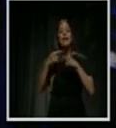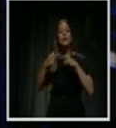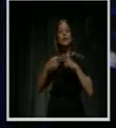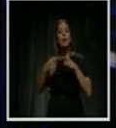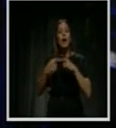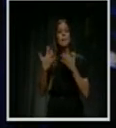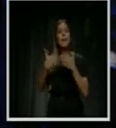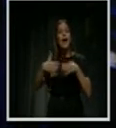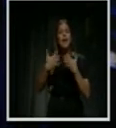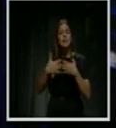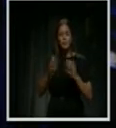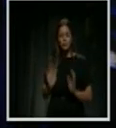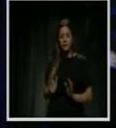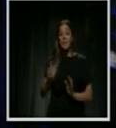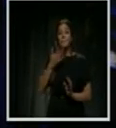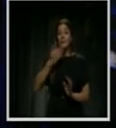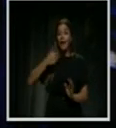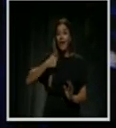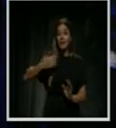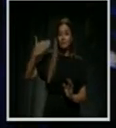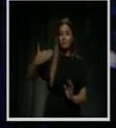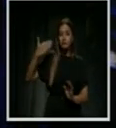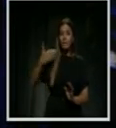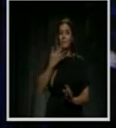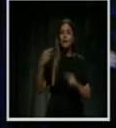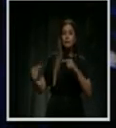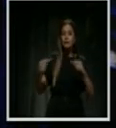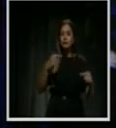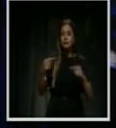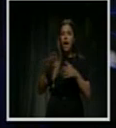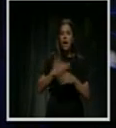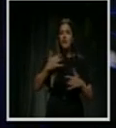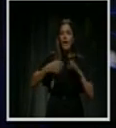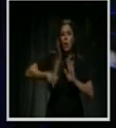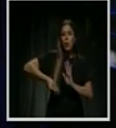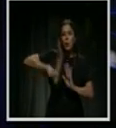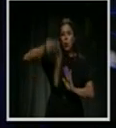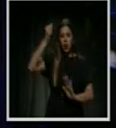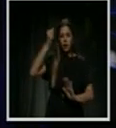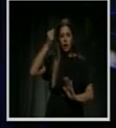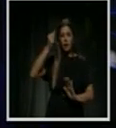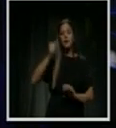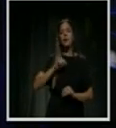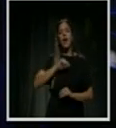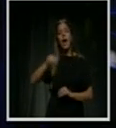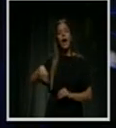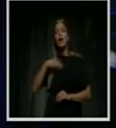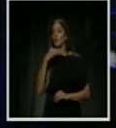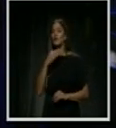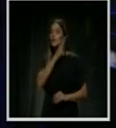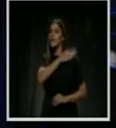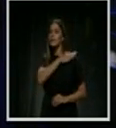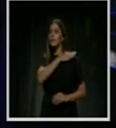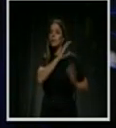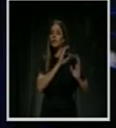tal-kol. Meta konna aħna illi fl-iktar momenti ta' sfidi tal-inflazzjoni flok ħadna l-parir ta' ħaddieħor li nixħtu l-piżijiet fuq in-nies taf